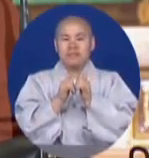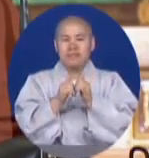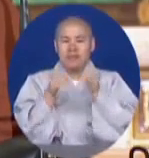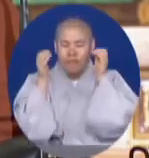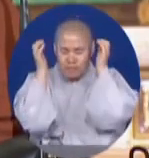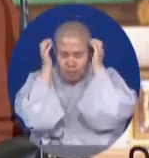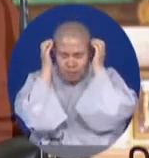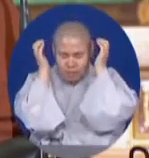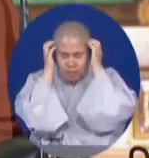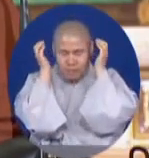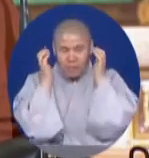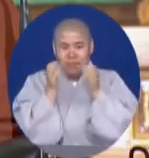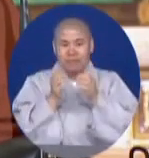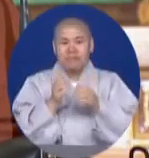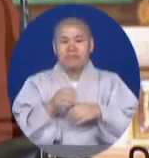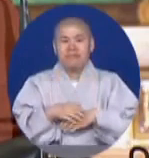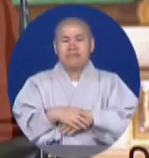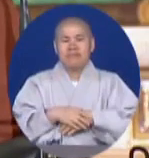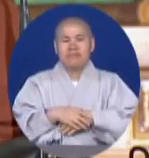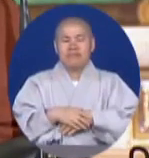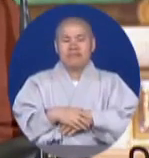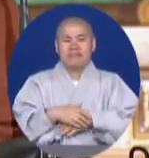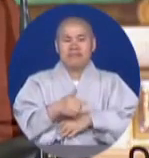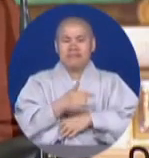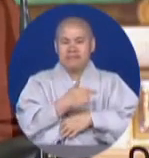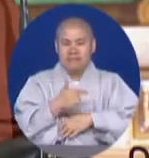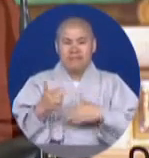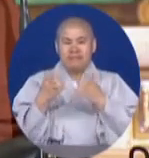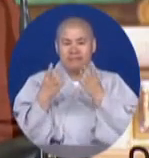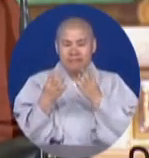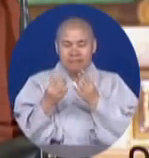이 고통이 그게 뭐